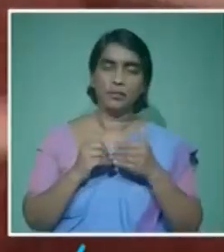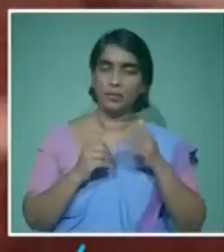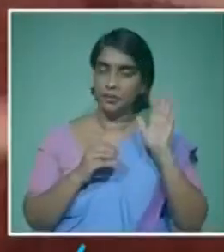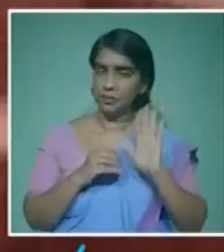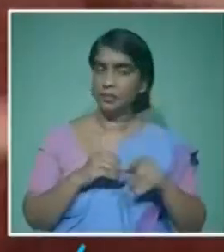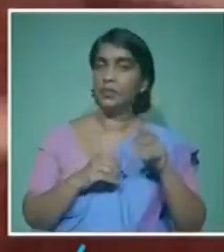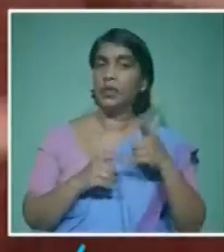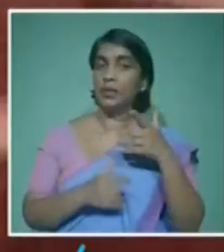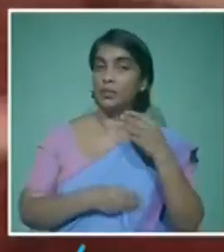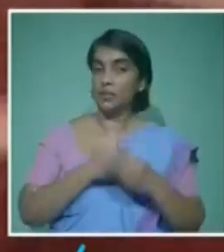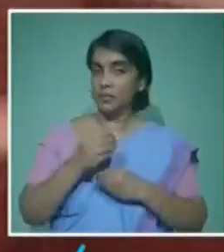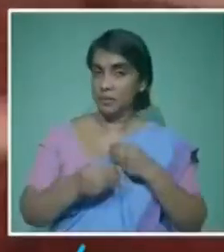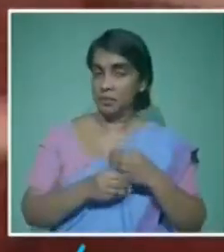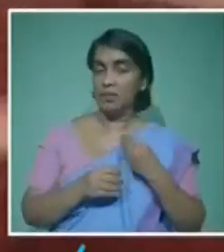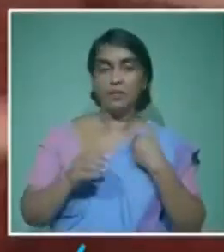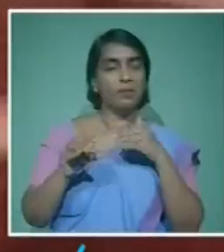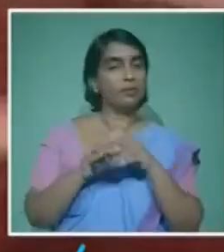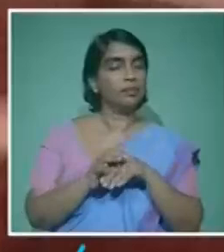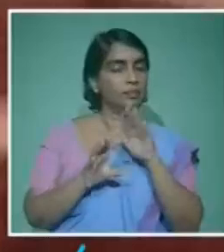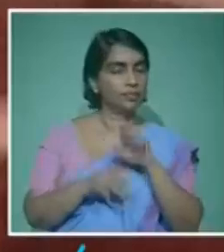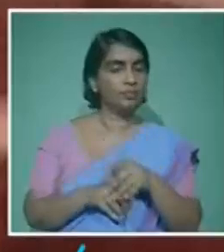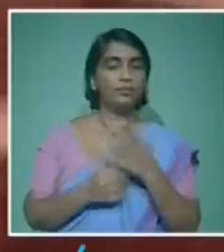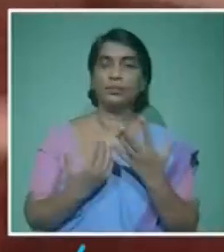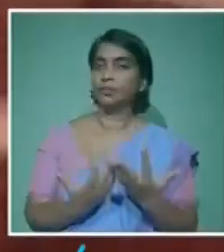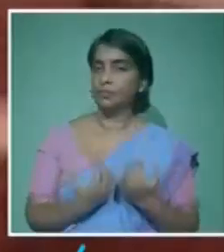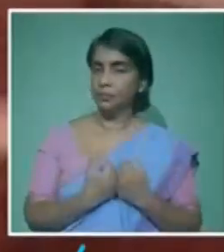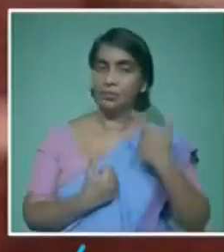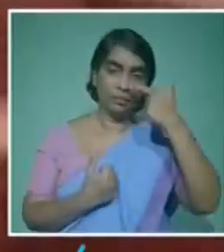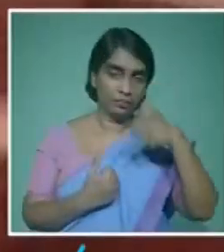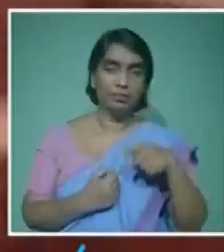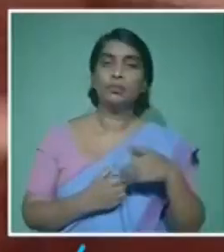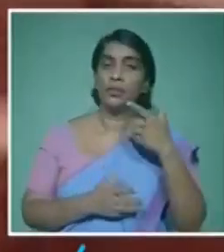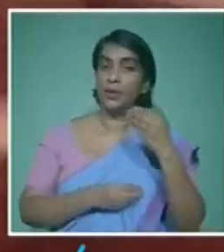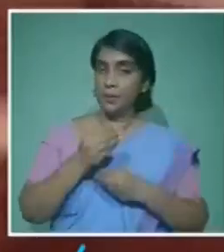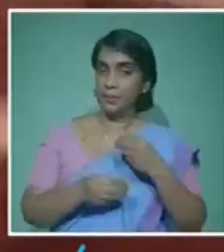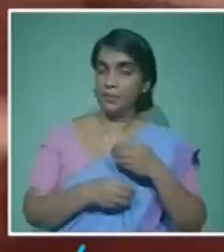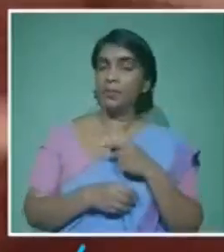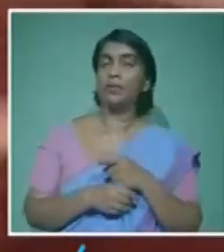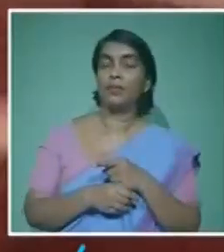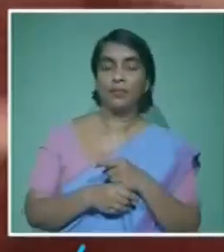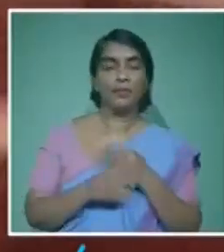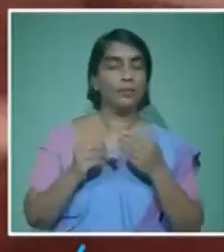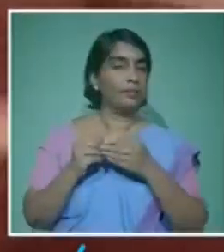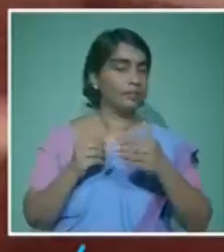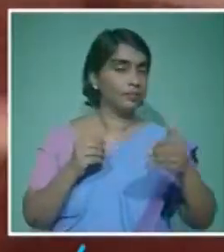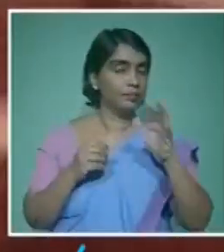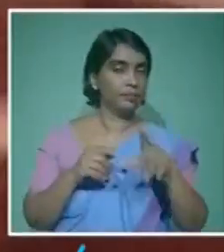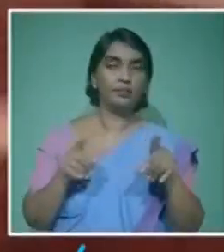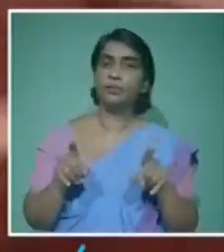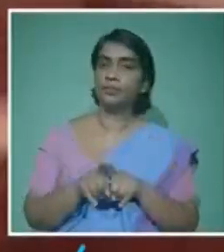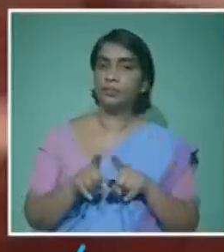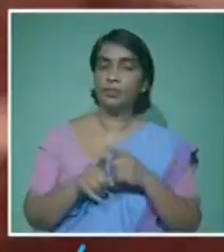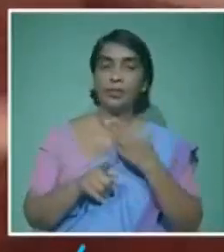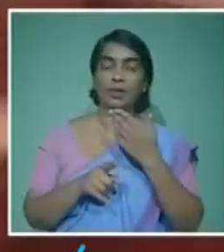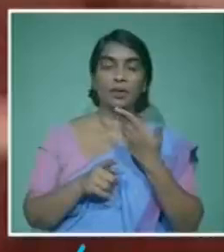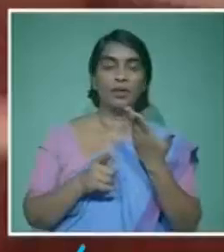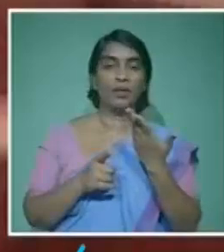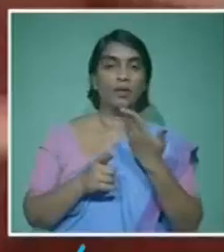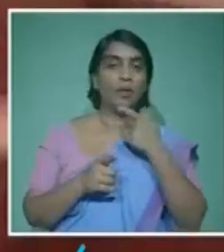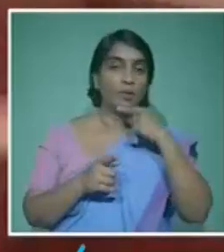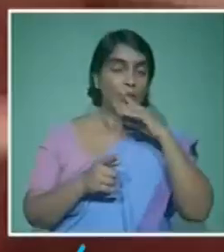நமது கடற்தொழில் துறைமுக கூட்டு ஸ்தாபனம், கடற்தொழில் மற்றும் நீரியல் வளங்கள் திணைக்களமும் முறையாக